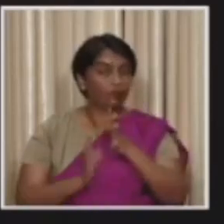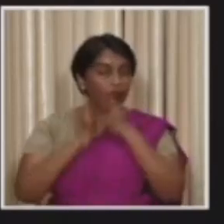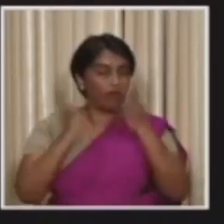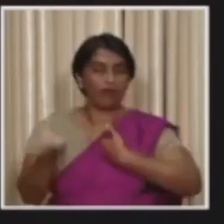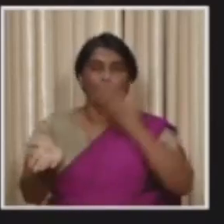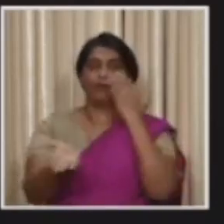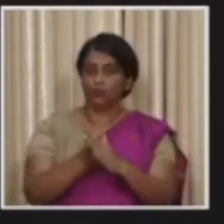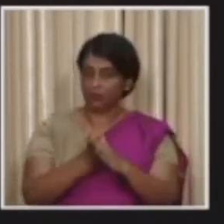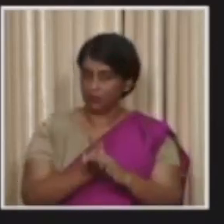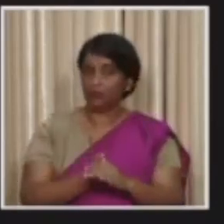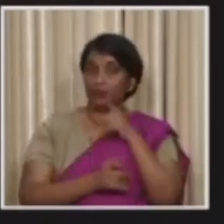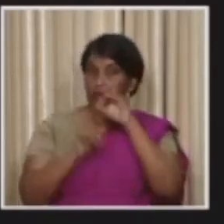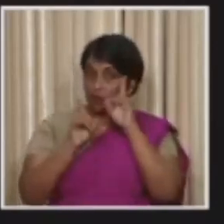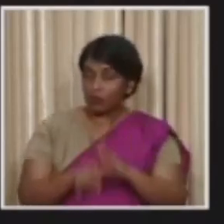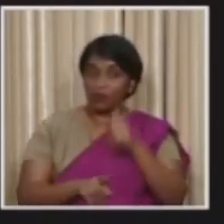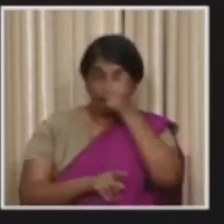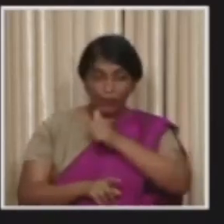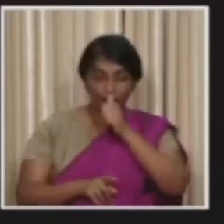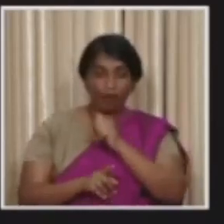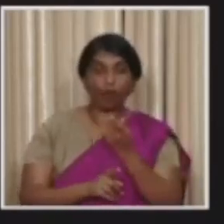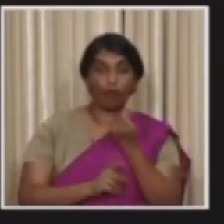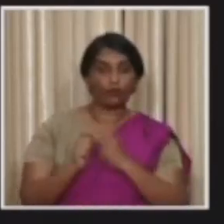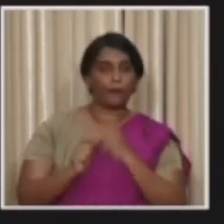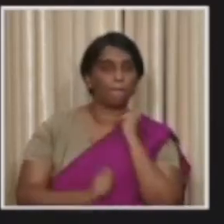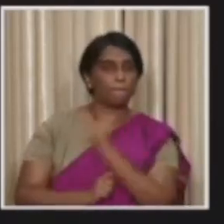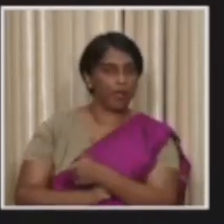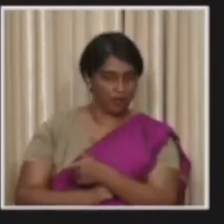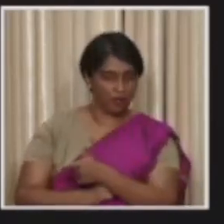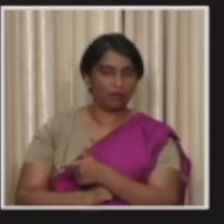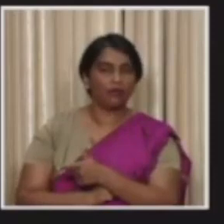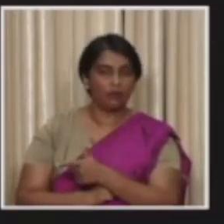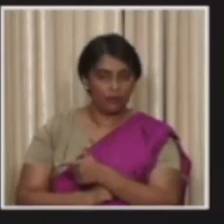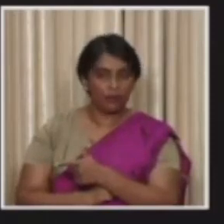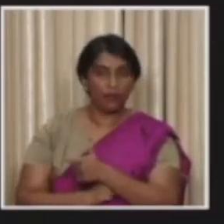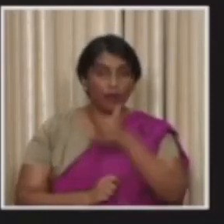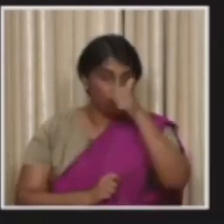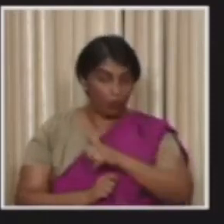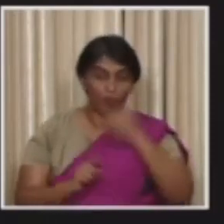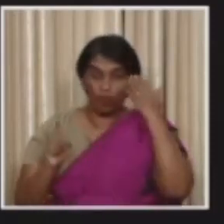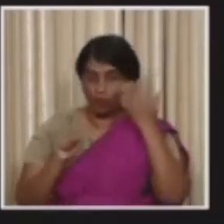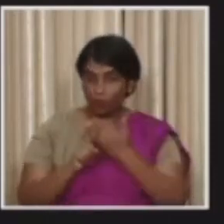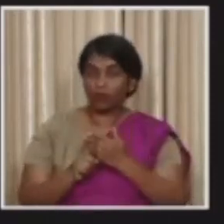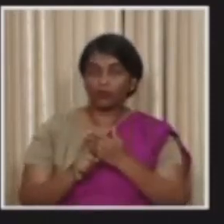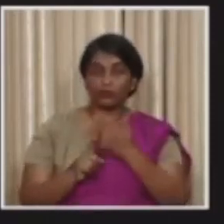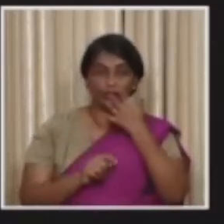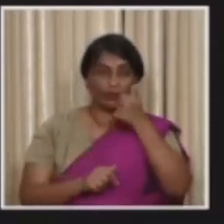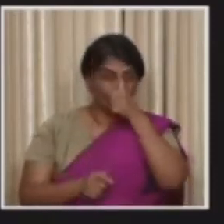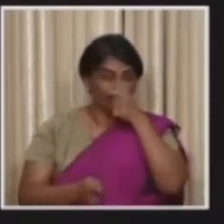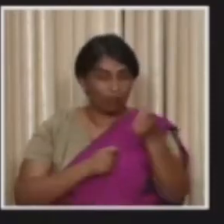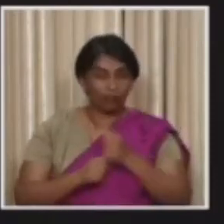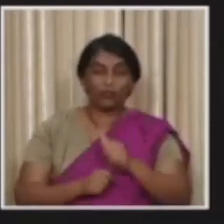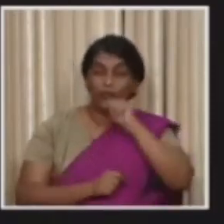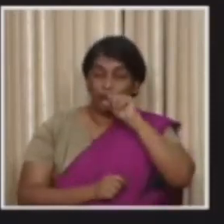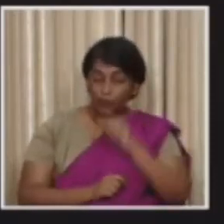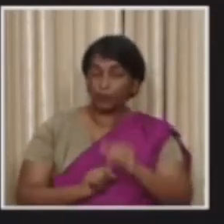be? Ema kerana horun mudala kondo laba deno. Horakam agen, wancah agen, kieno nama mahitenawa,